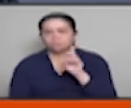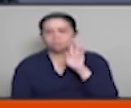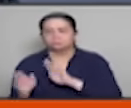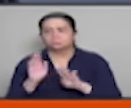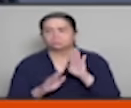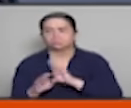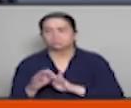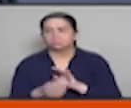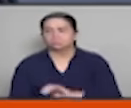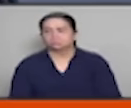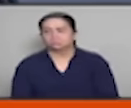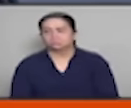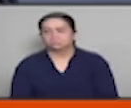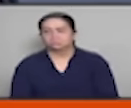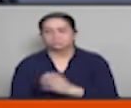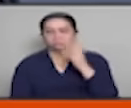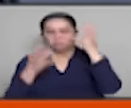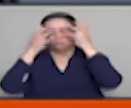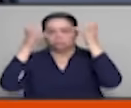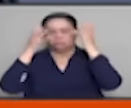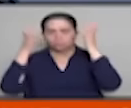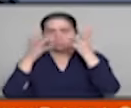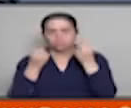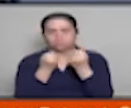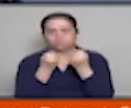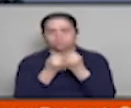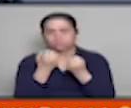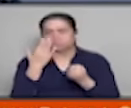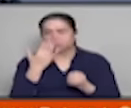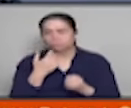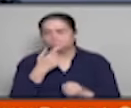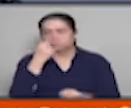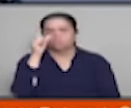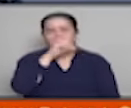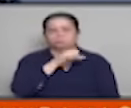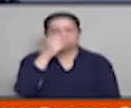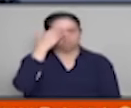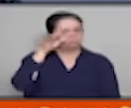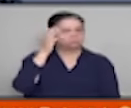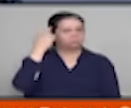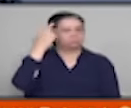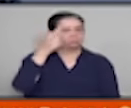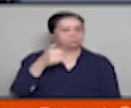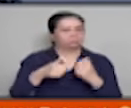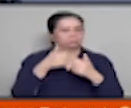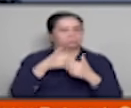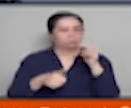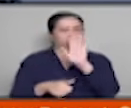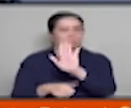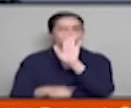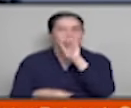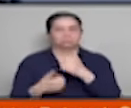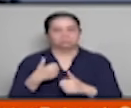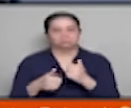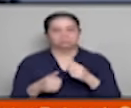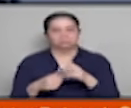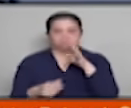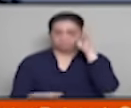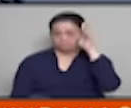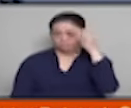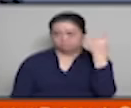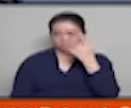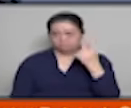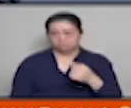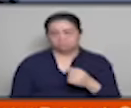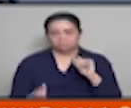niya? Bakit war freak shot? Gusto makipag-away? Lasing na lasing po. Hindi ko po alam anong problema niya, sir. So trip lang niya?